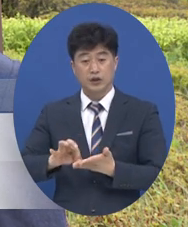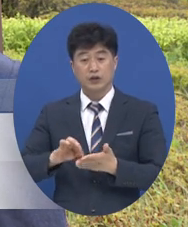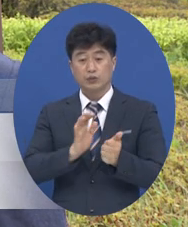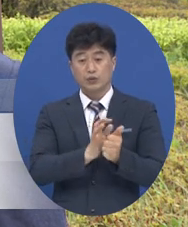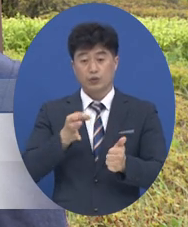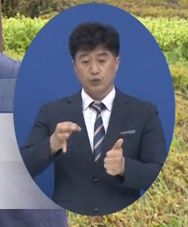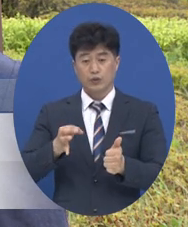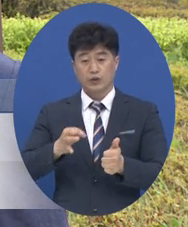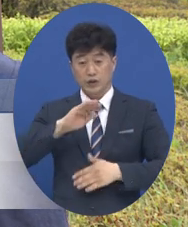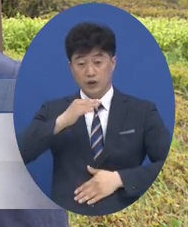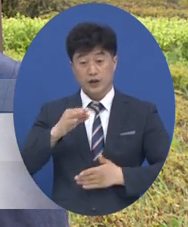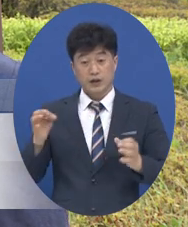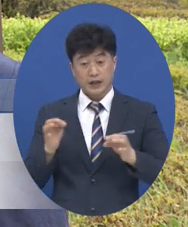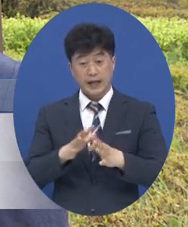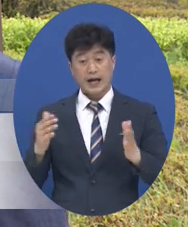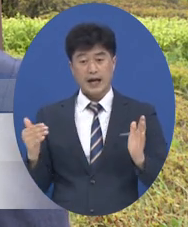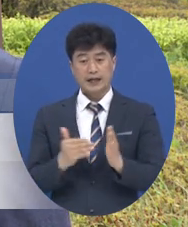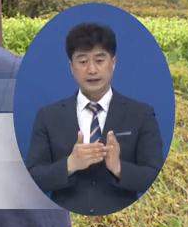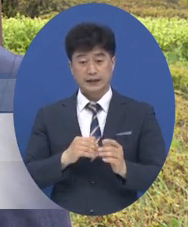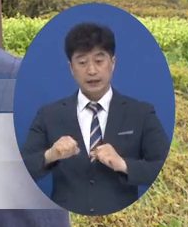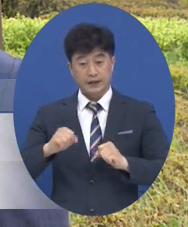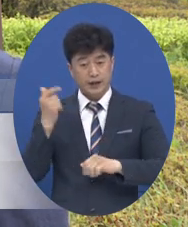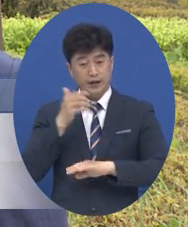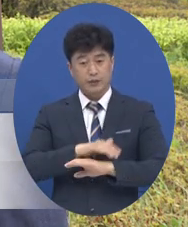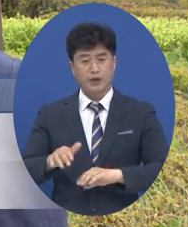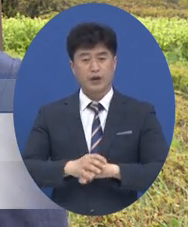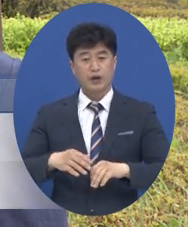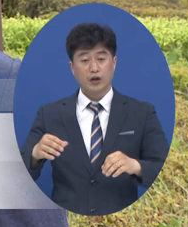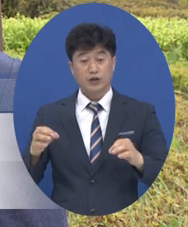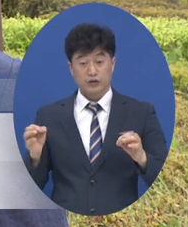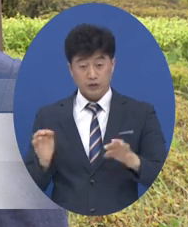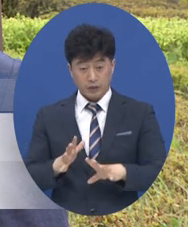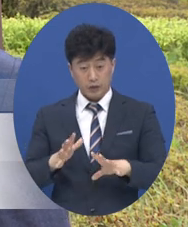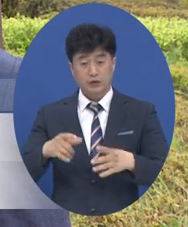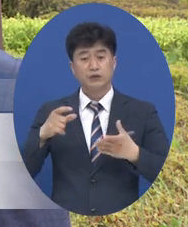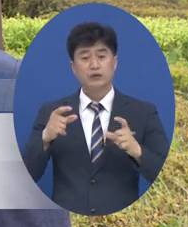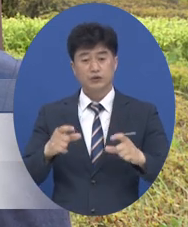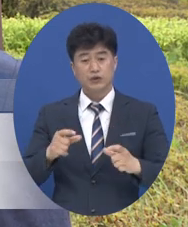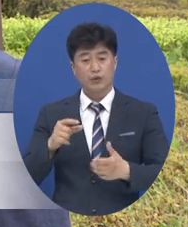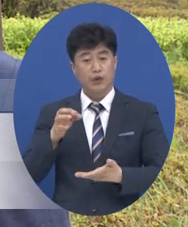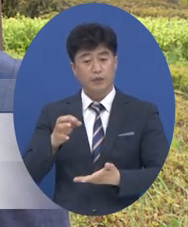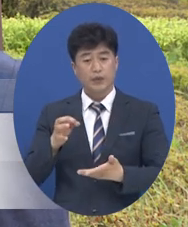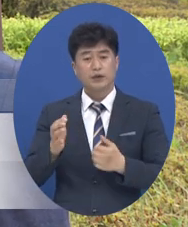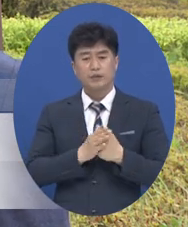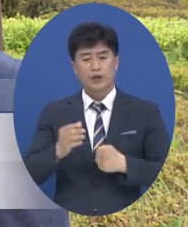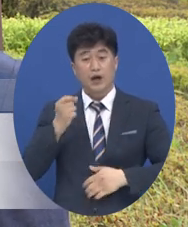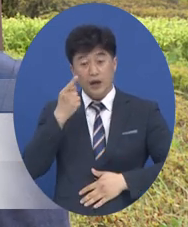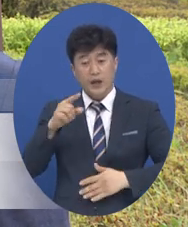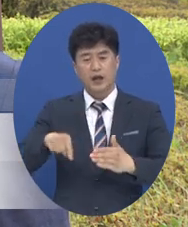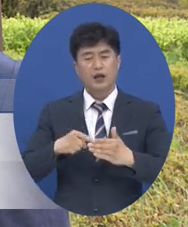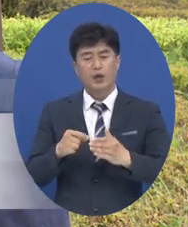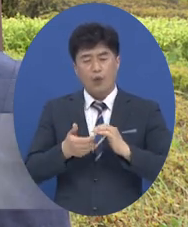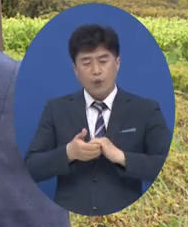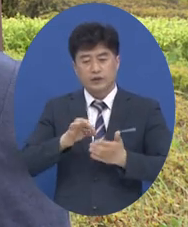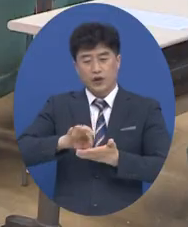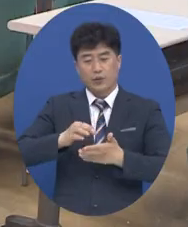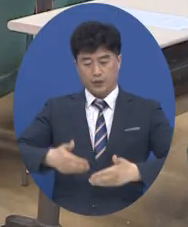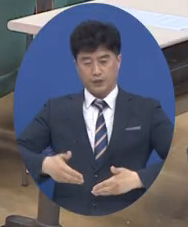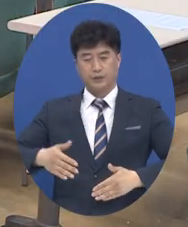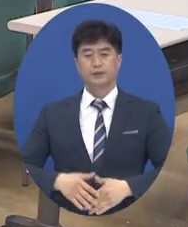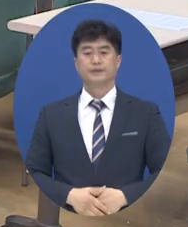소진 시까지 진행될 예정이며 소멸성 지역화폐이므로 1개월 이내에 꼭 사용하셔야